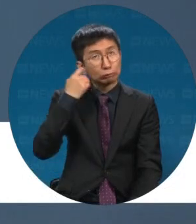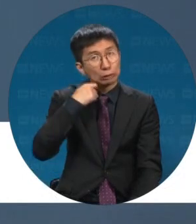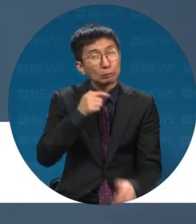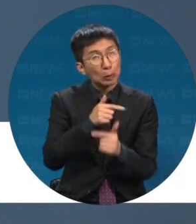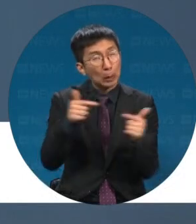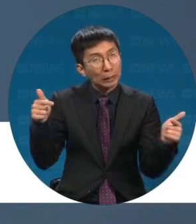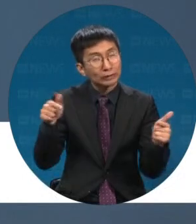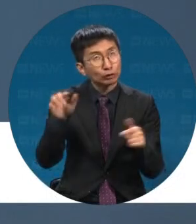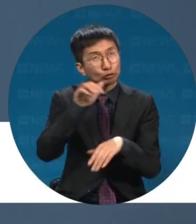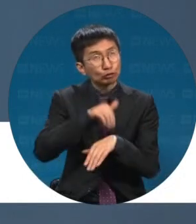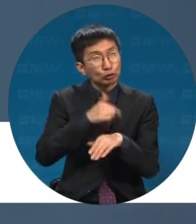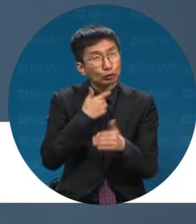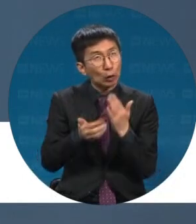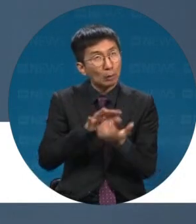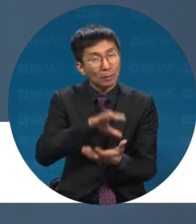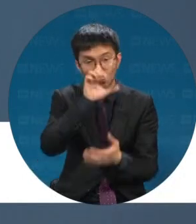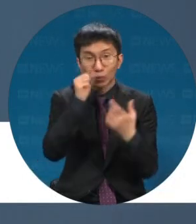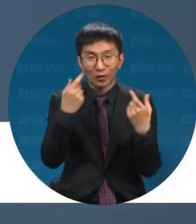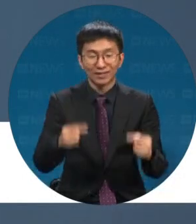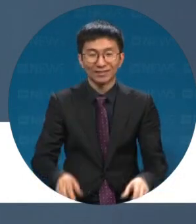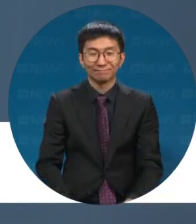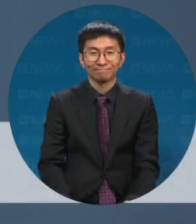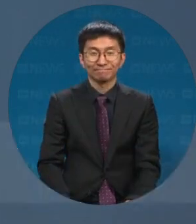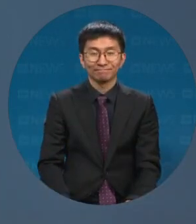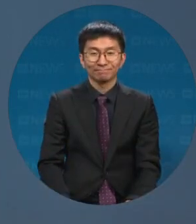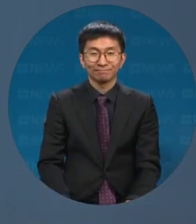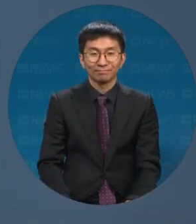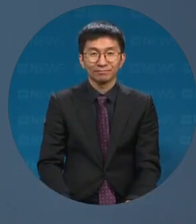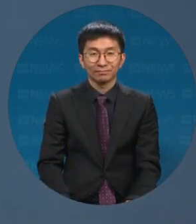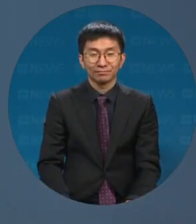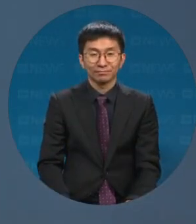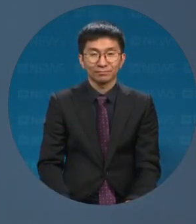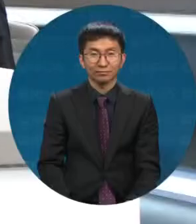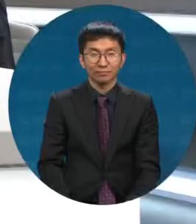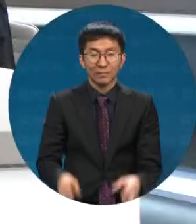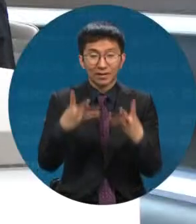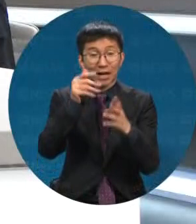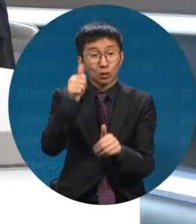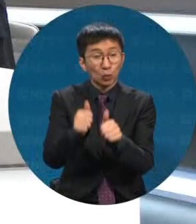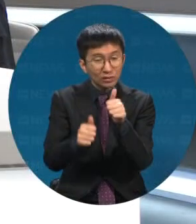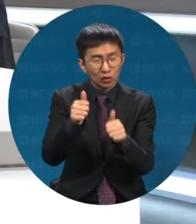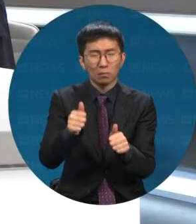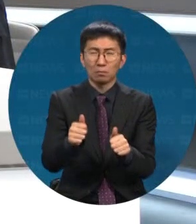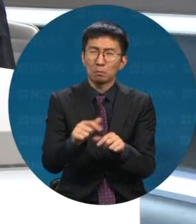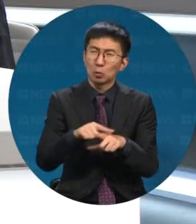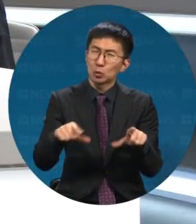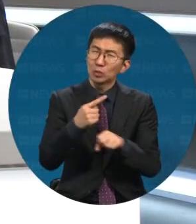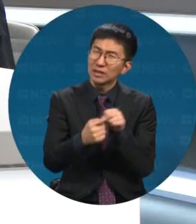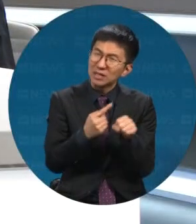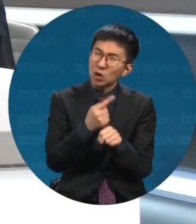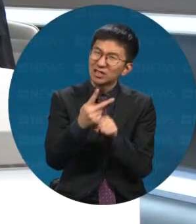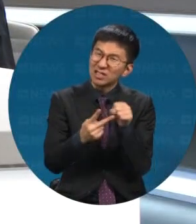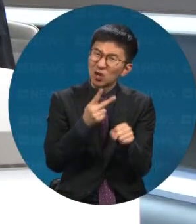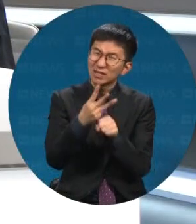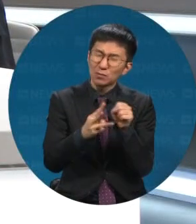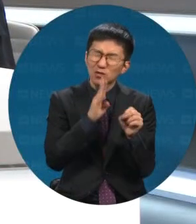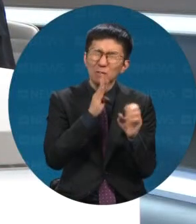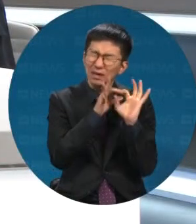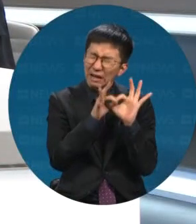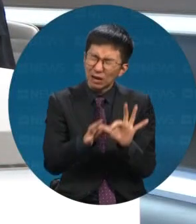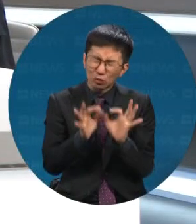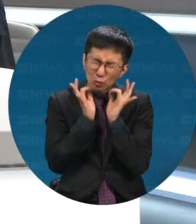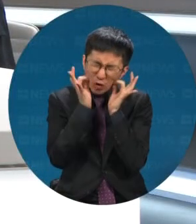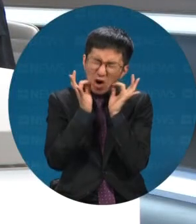좋겠다라고 당부를 하고 싶습니다. 네, 사실 이 수능 시험이요. 적어도 1년 혹은 그 이상 모든 것을